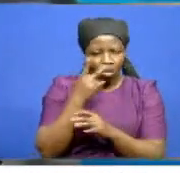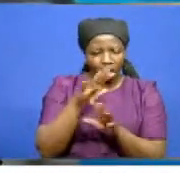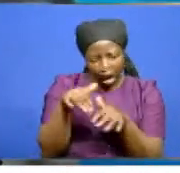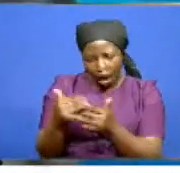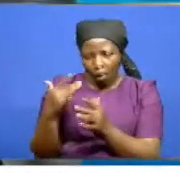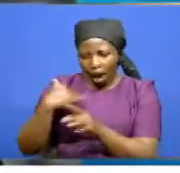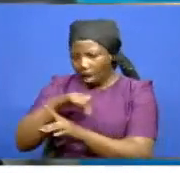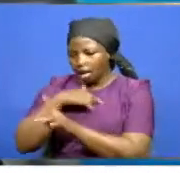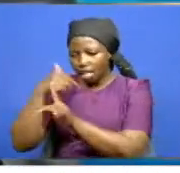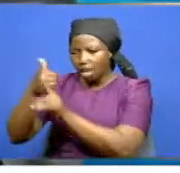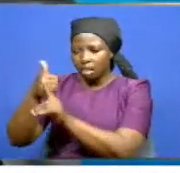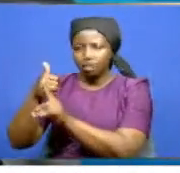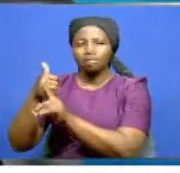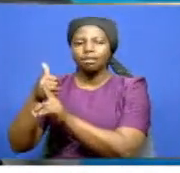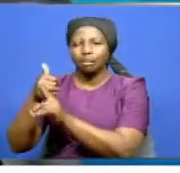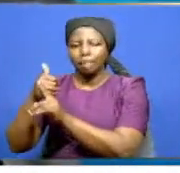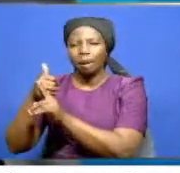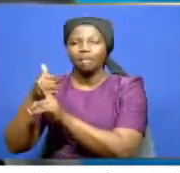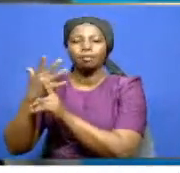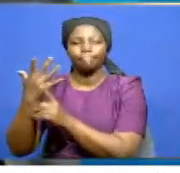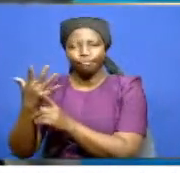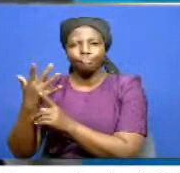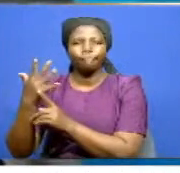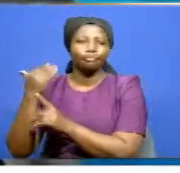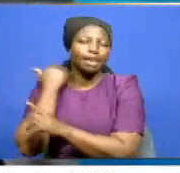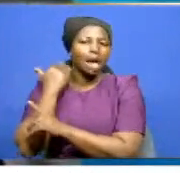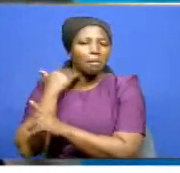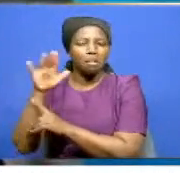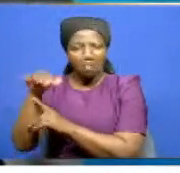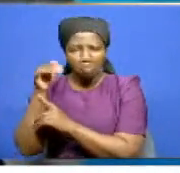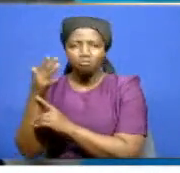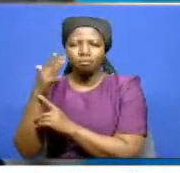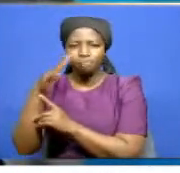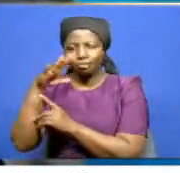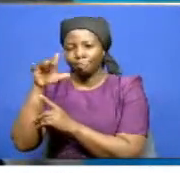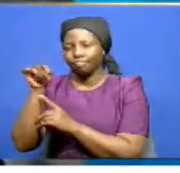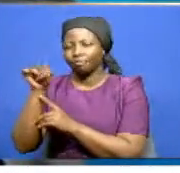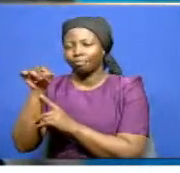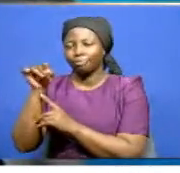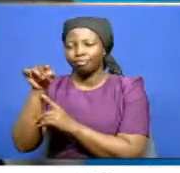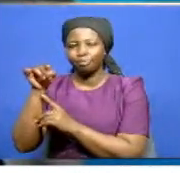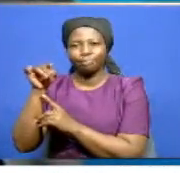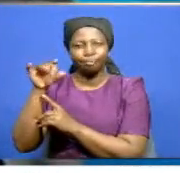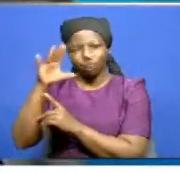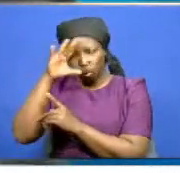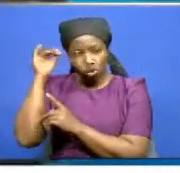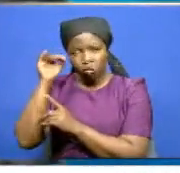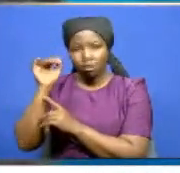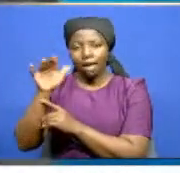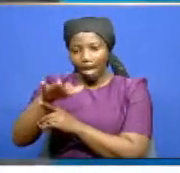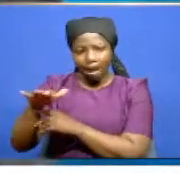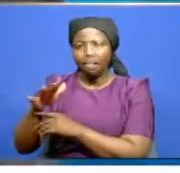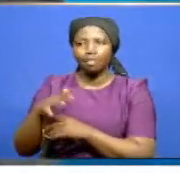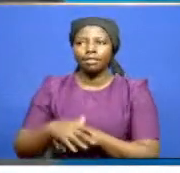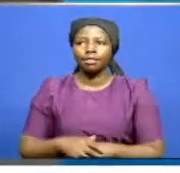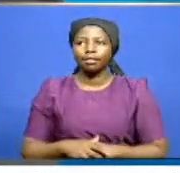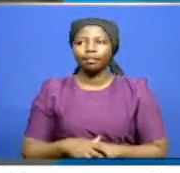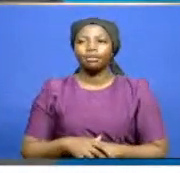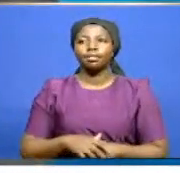sio the Garissa border, huko Wajia, Mandera, sio vile